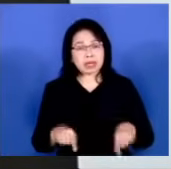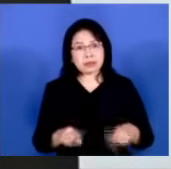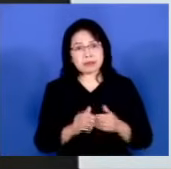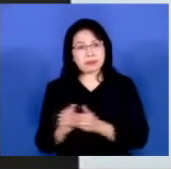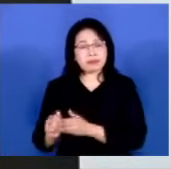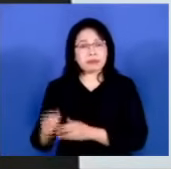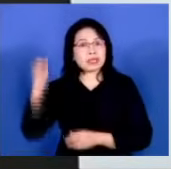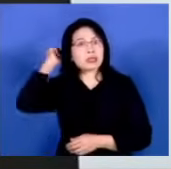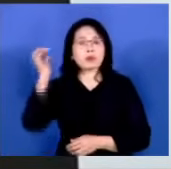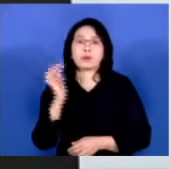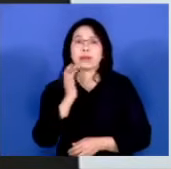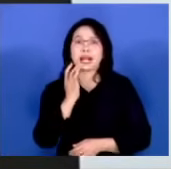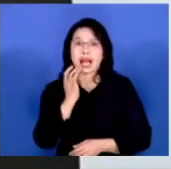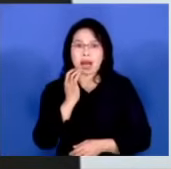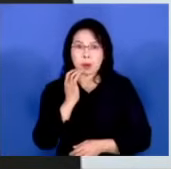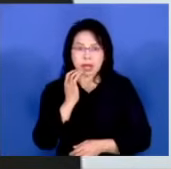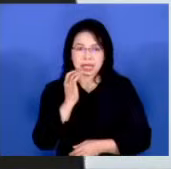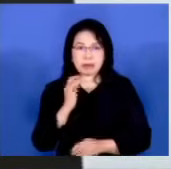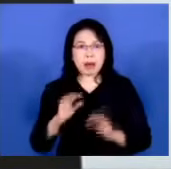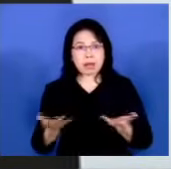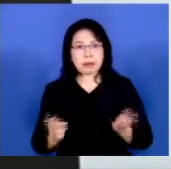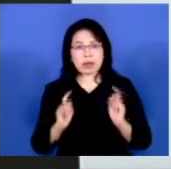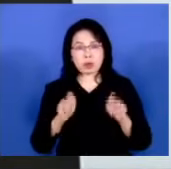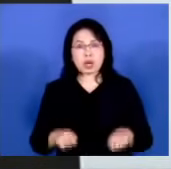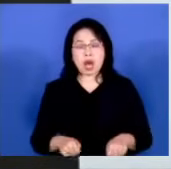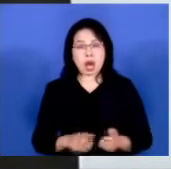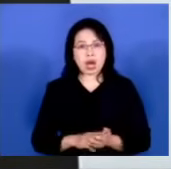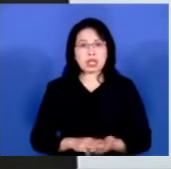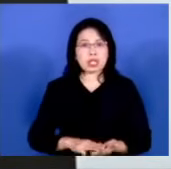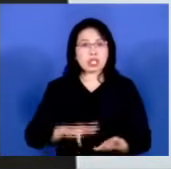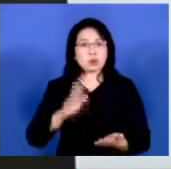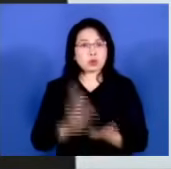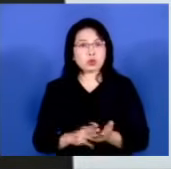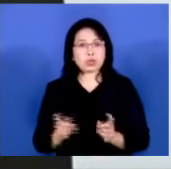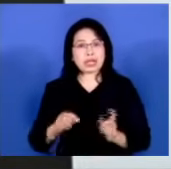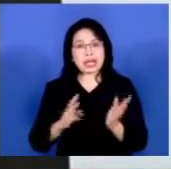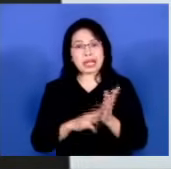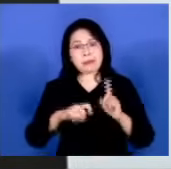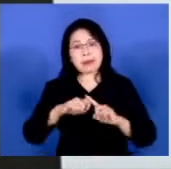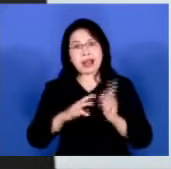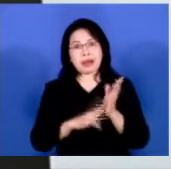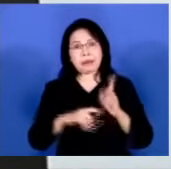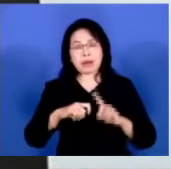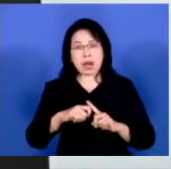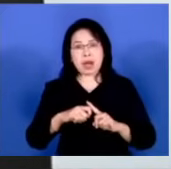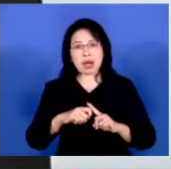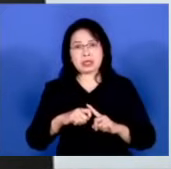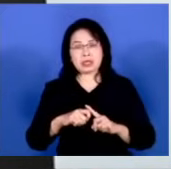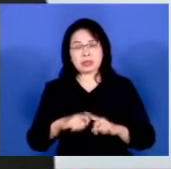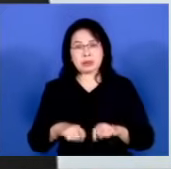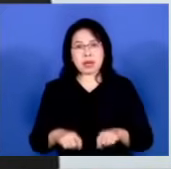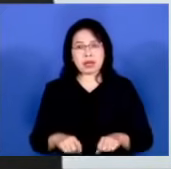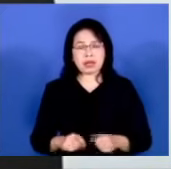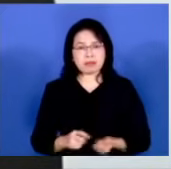ibu hga bagaimana menggunakan keputusan dari mkmk sebagai titik